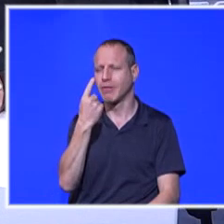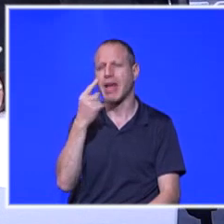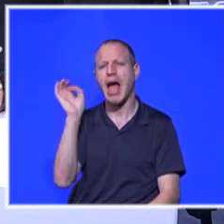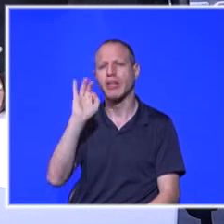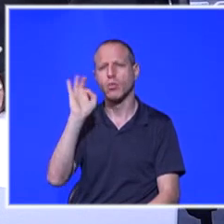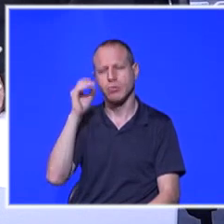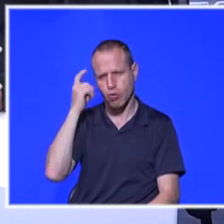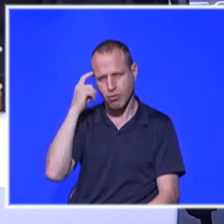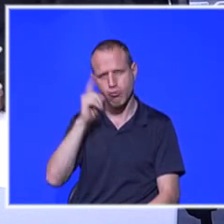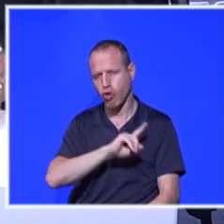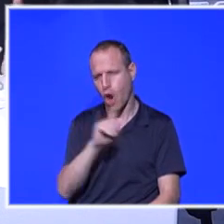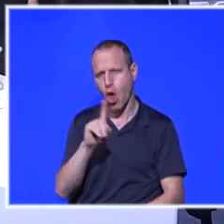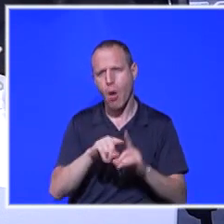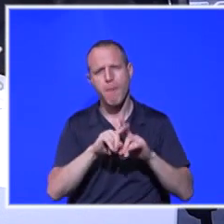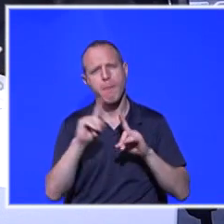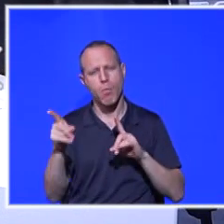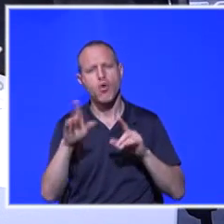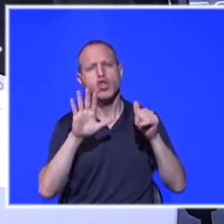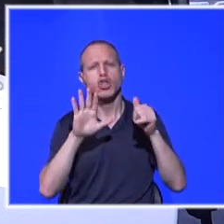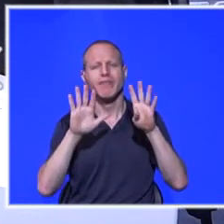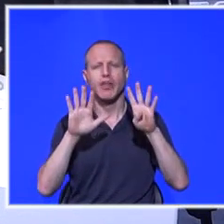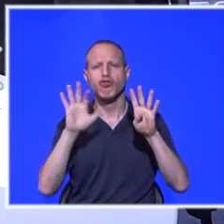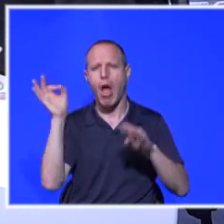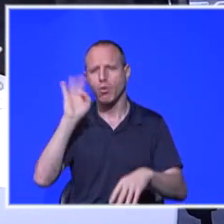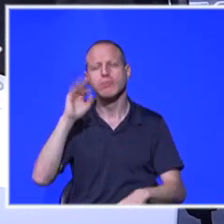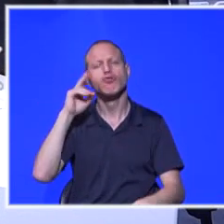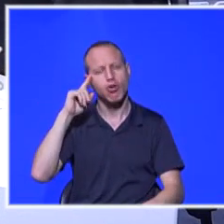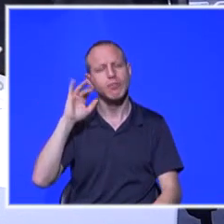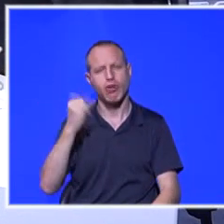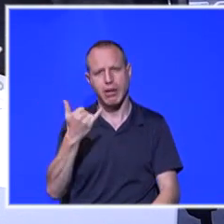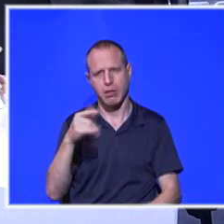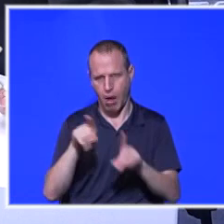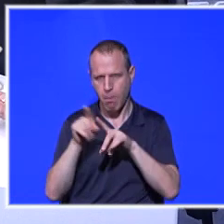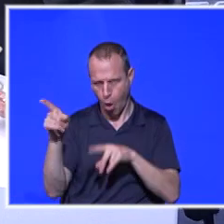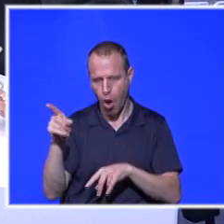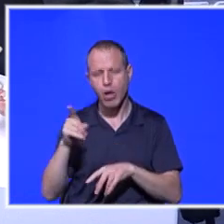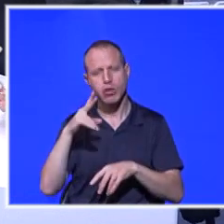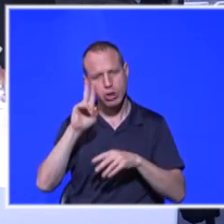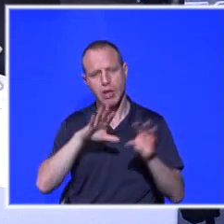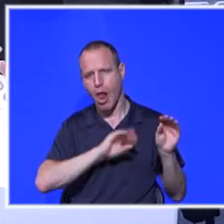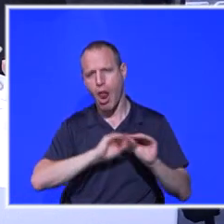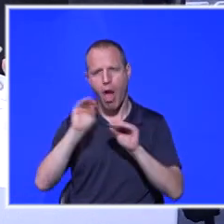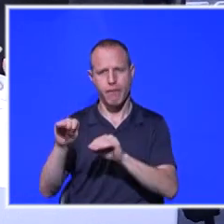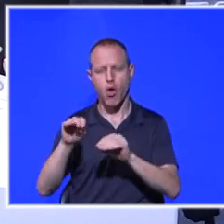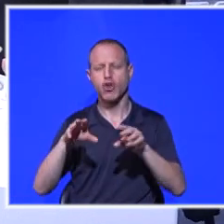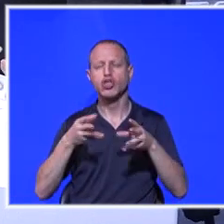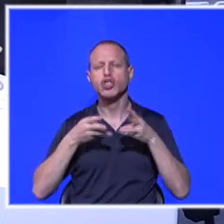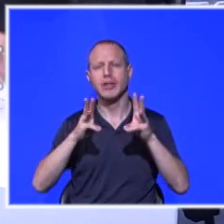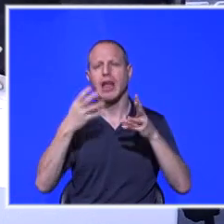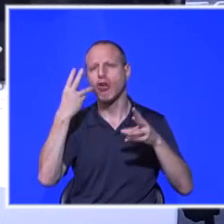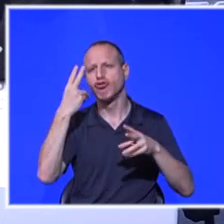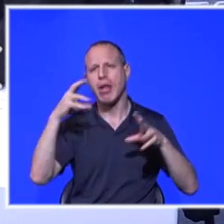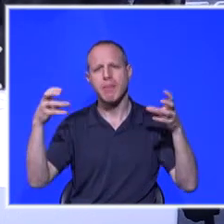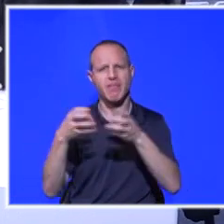31% חושבים שלא, מול 69% שחושבים שכן, כמוך, שאנחנו צריכים לעבור לשיטה דו-מפלגתית. אני לא